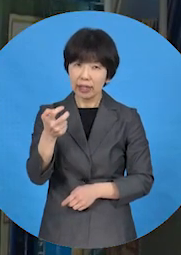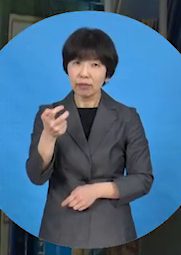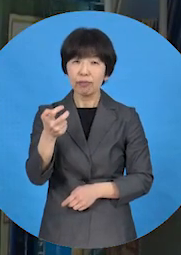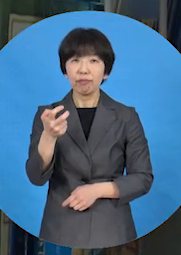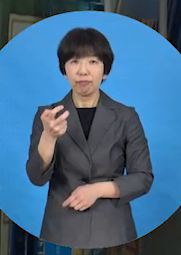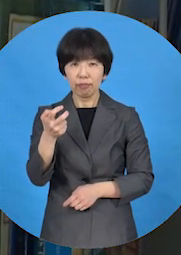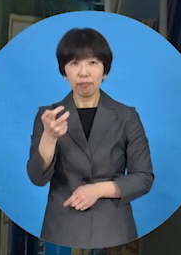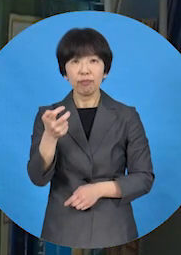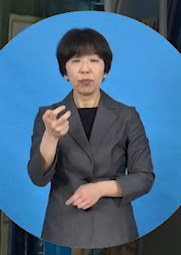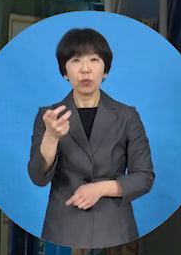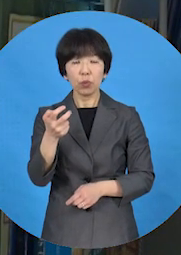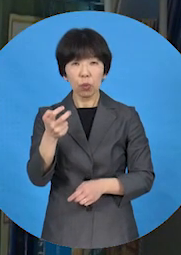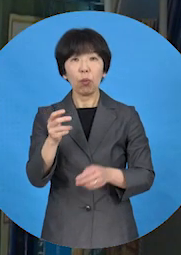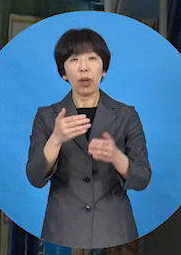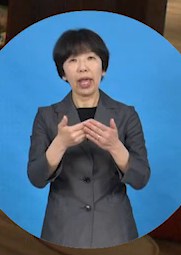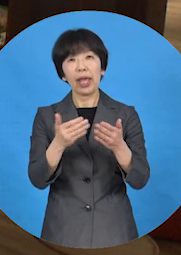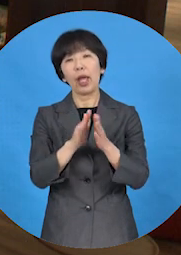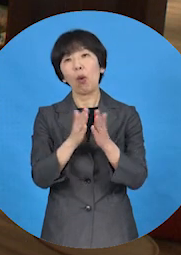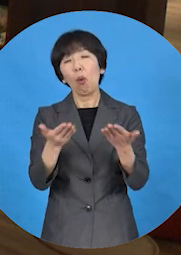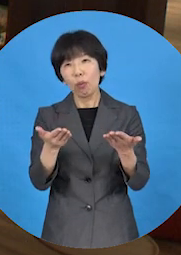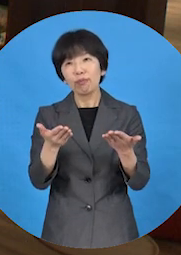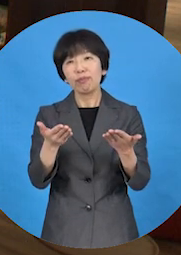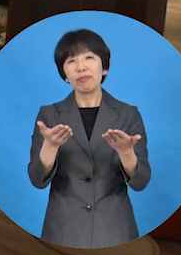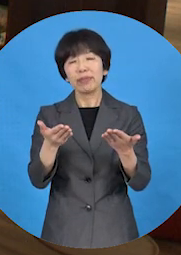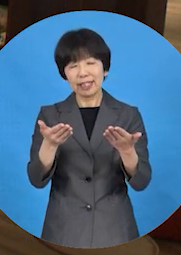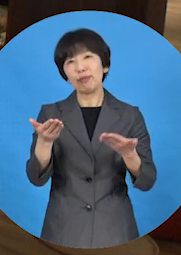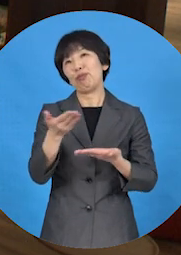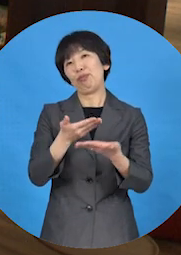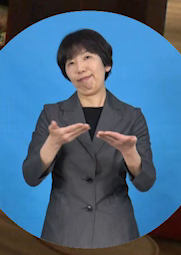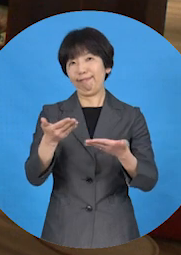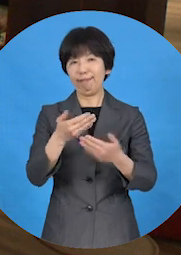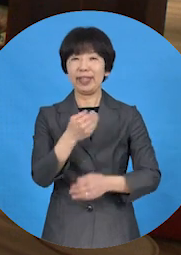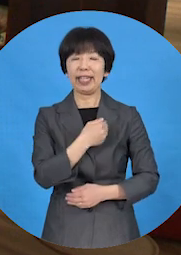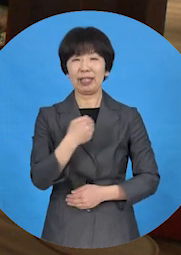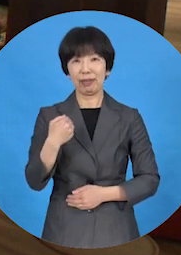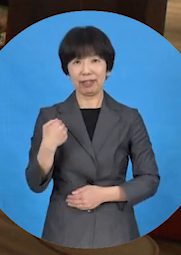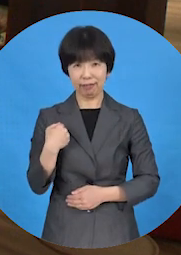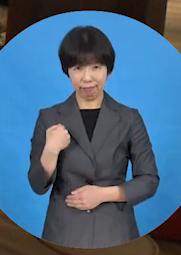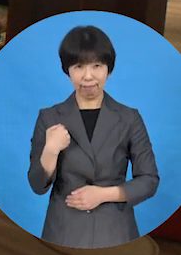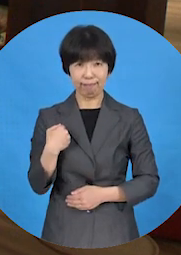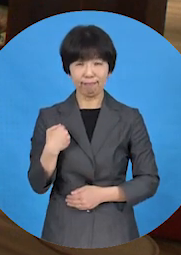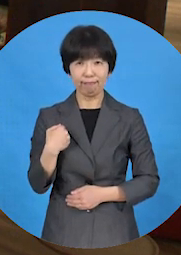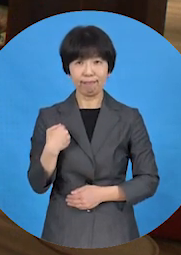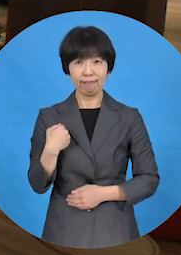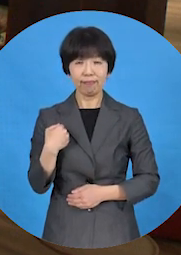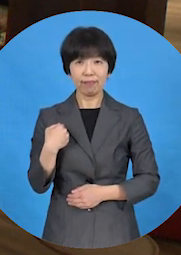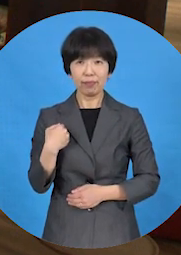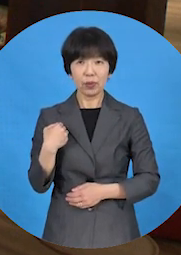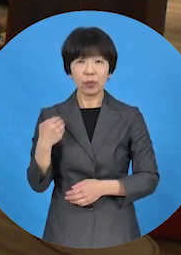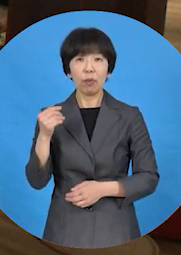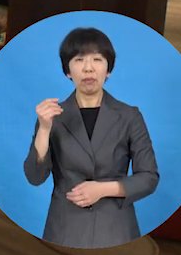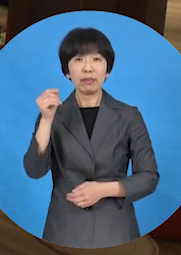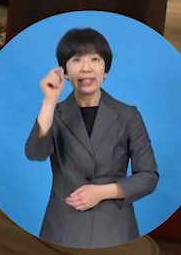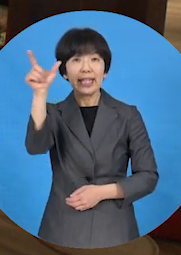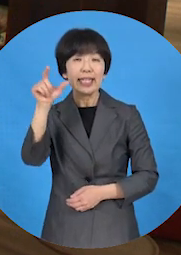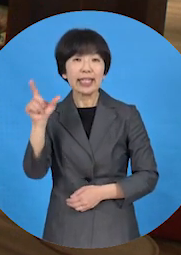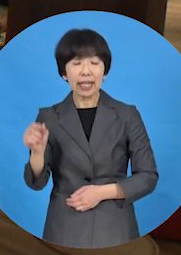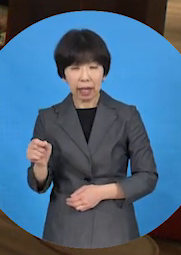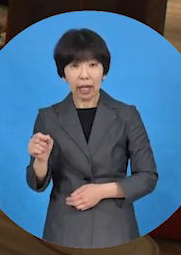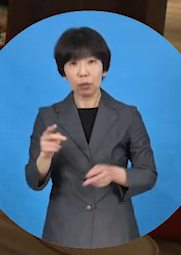化に触れることができます。新設にあたり、中央部分に友好のシンボルが作られ